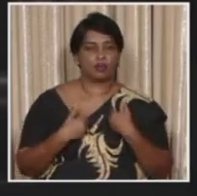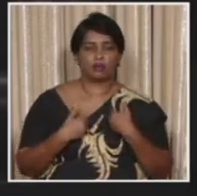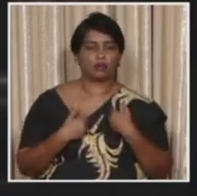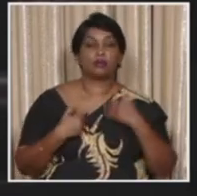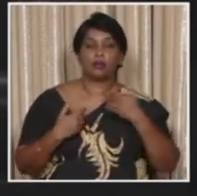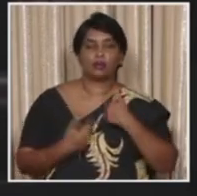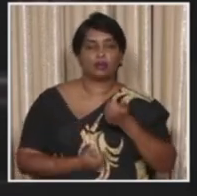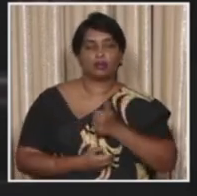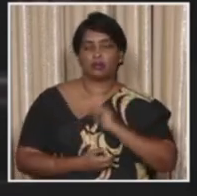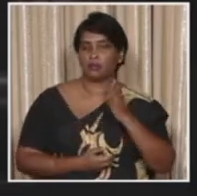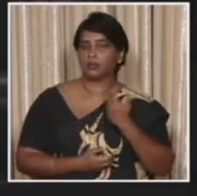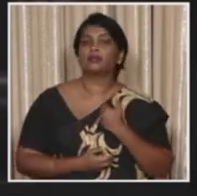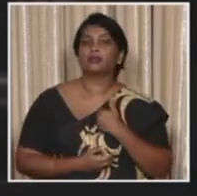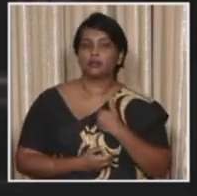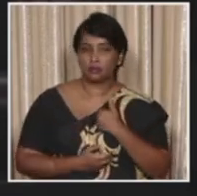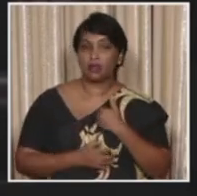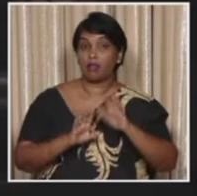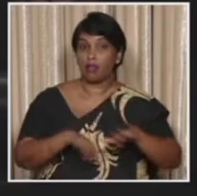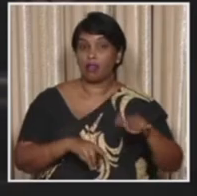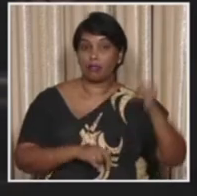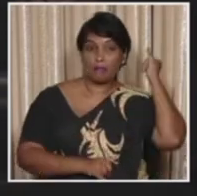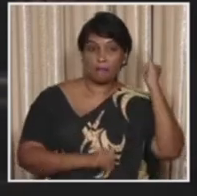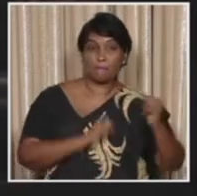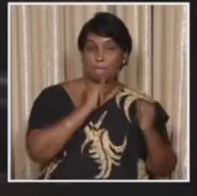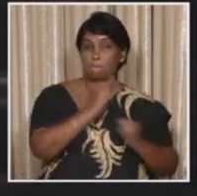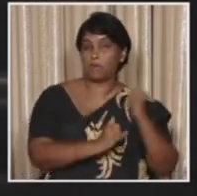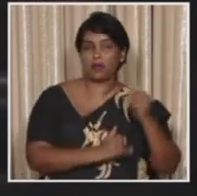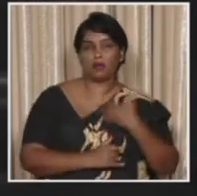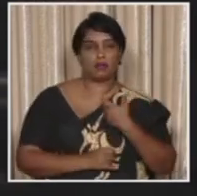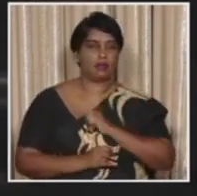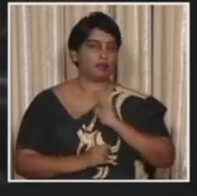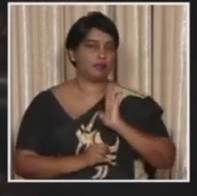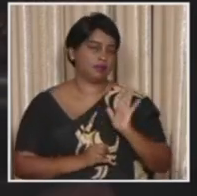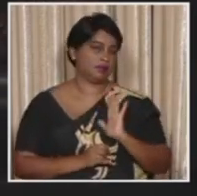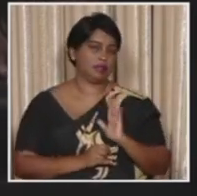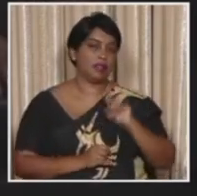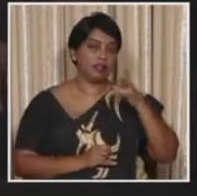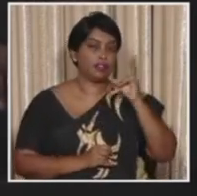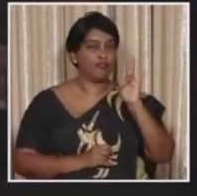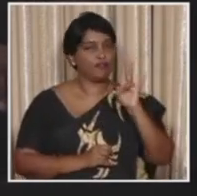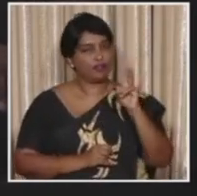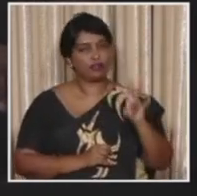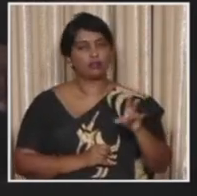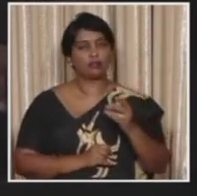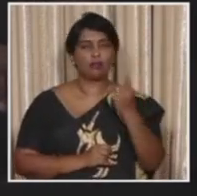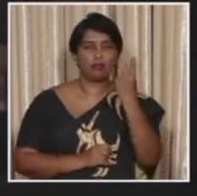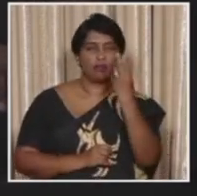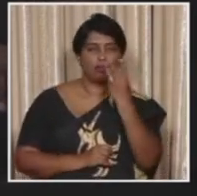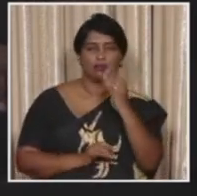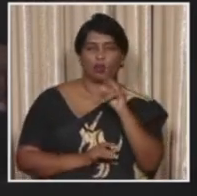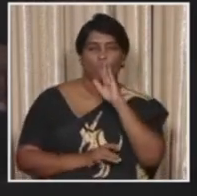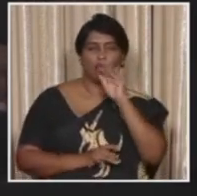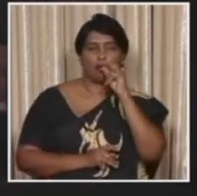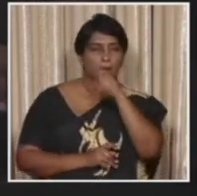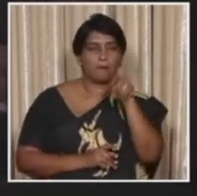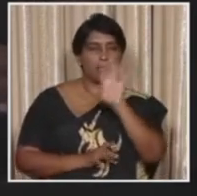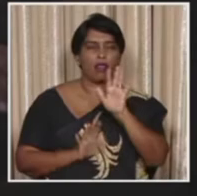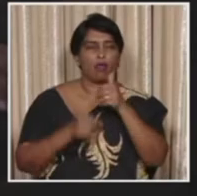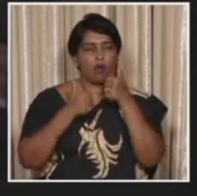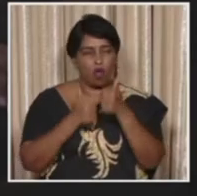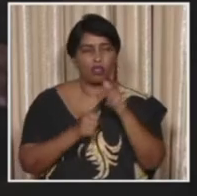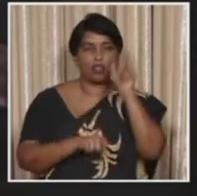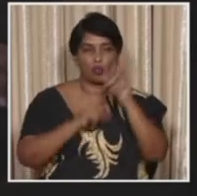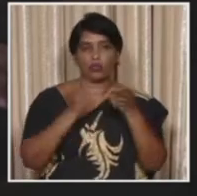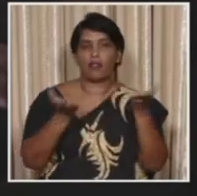kematian. Maka daru antara sahaja kerana orang melati janata. Mereka desi sebab tu lah. Ita sulit orang yang kira kisah berat dah korak mak wanca no korupu